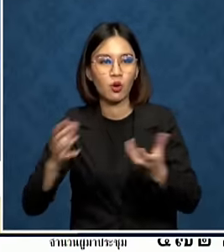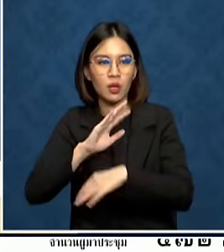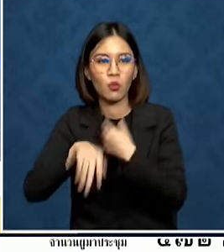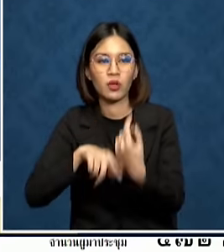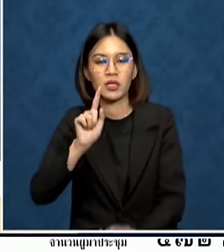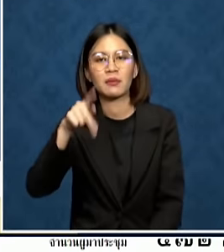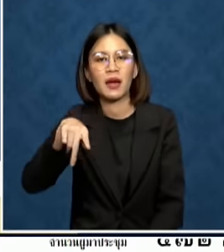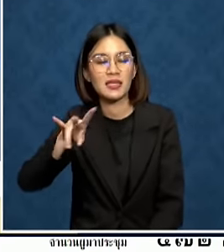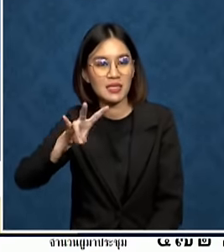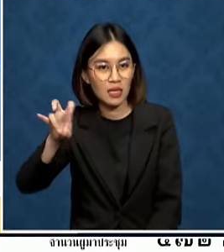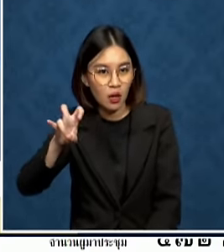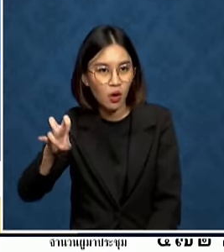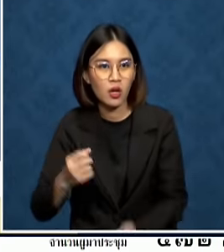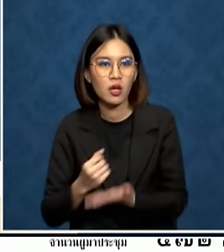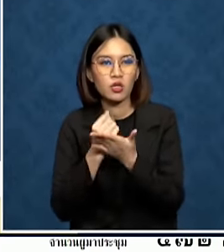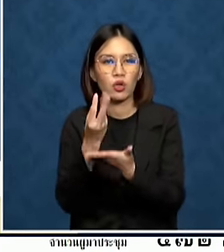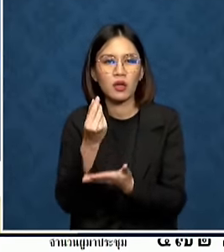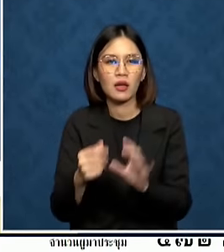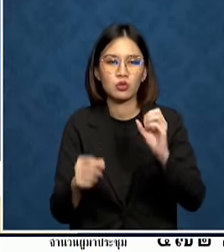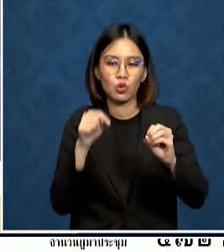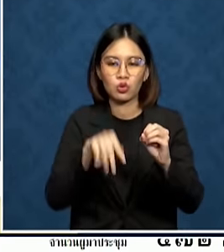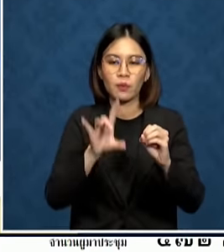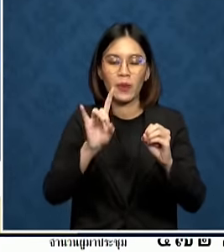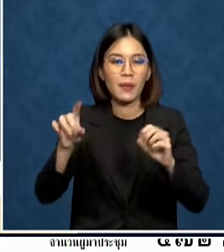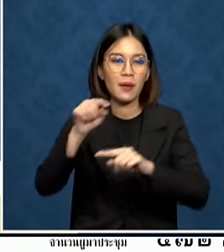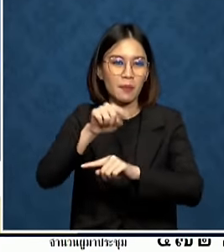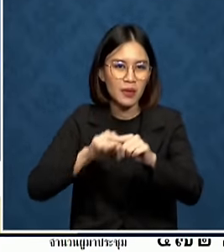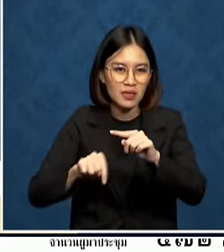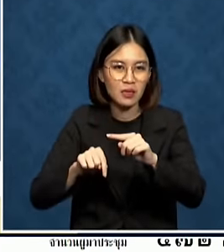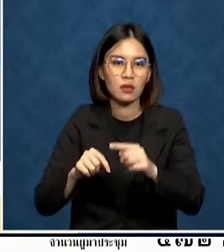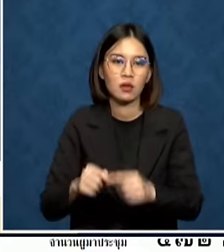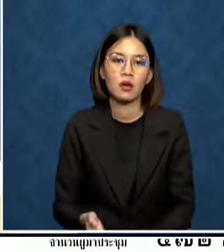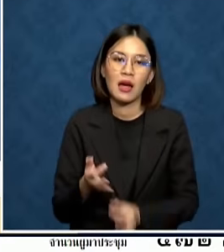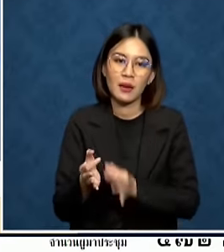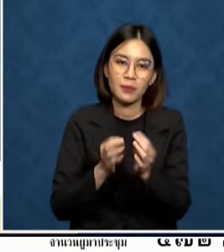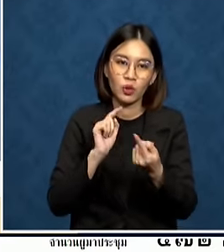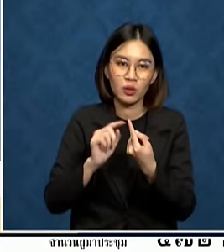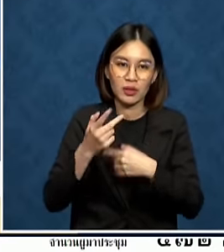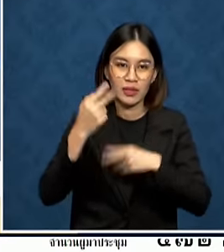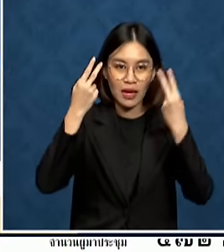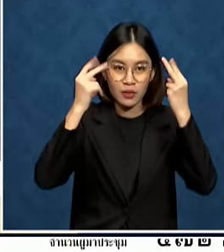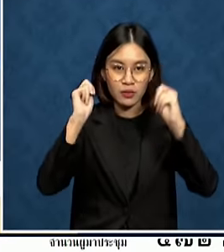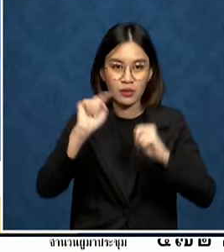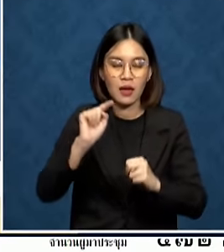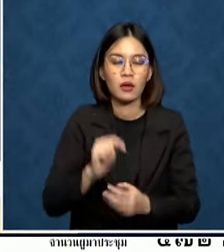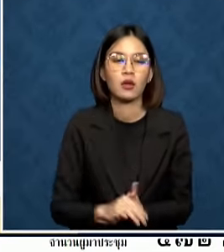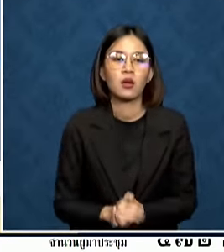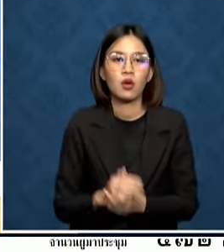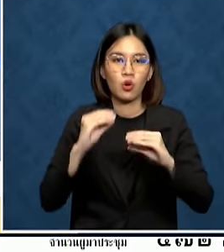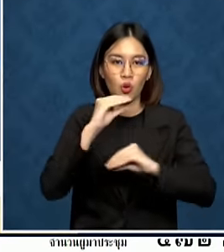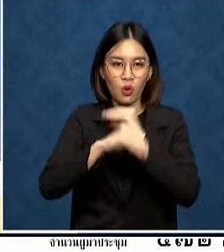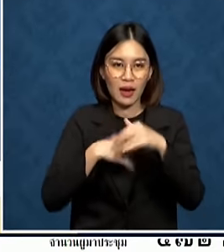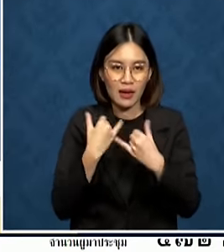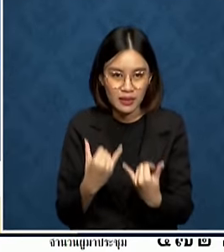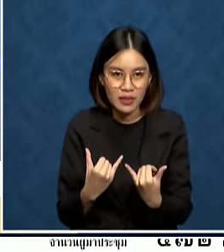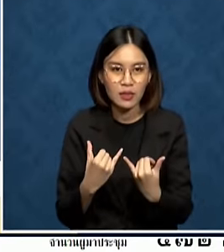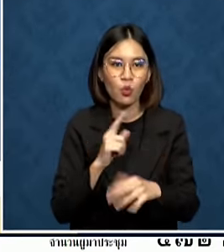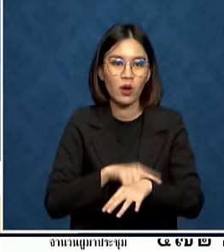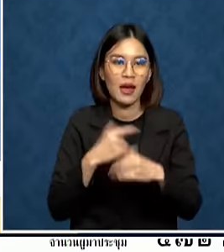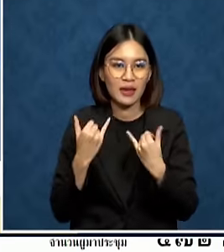กิจการก็ช่วยได้เพียง 0.88เพต้องเรียนท่านนายกรัฐมนตรีอย่างนี้นะครับโครงการแบบนี้ในห้วงเวลานี้